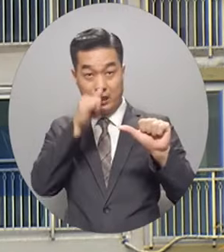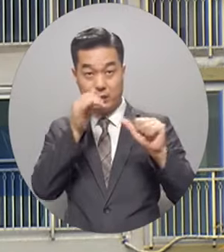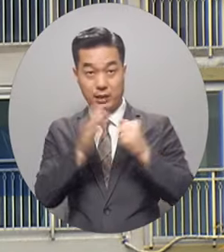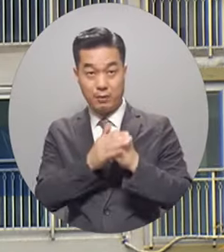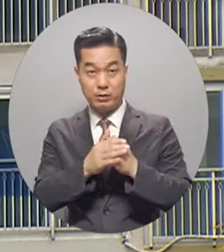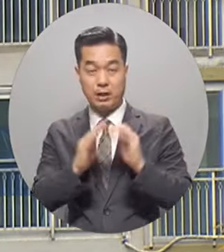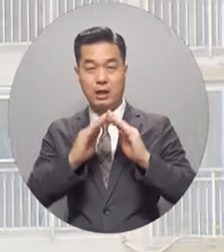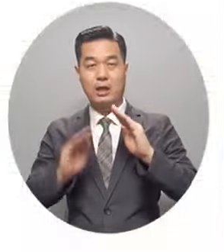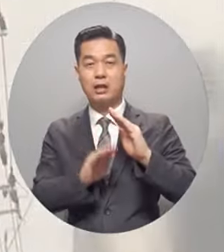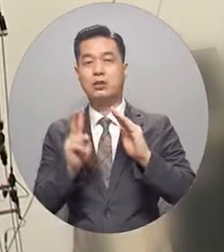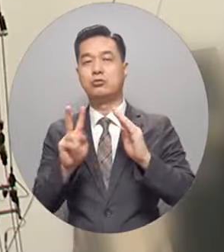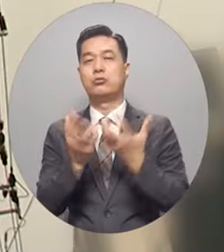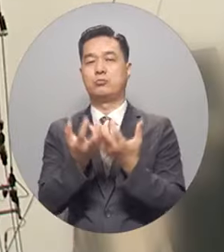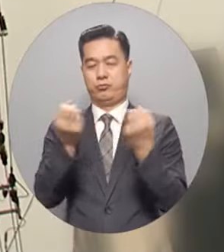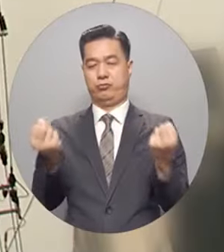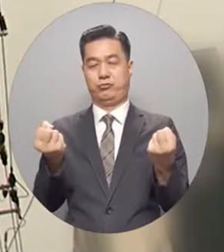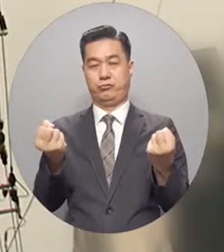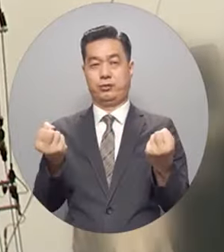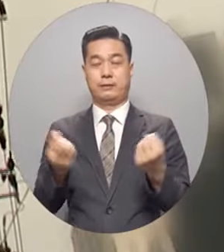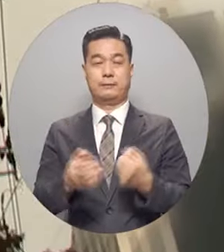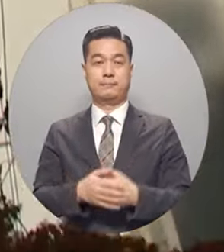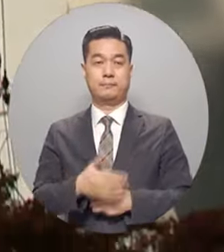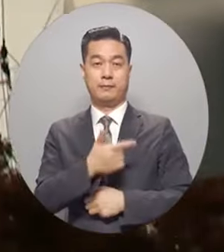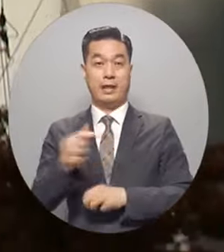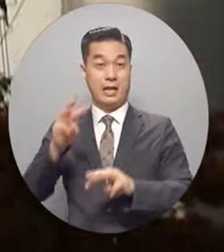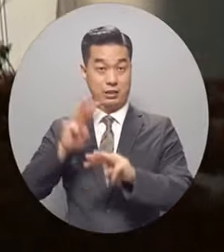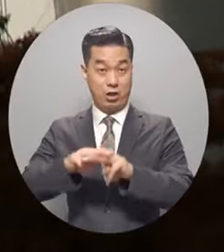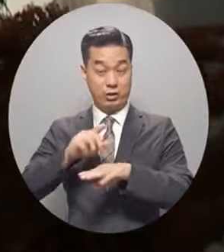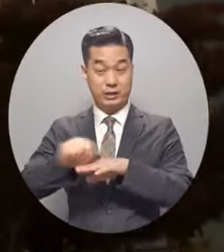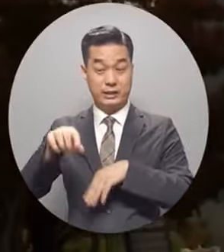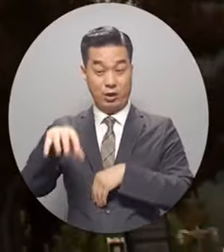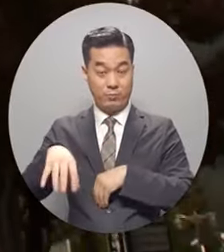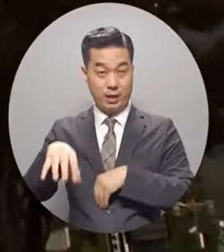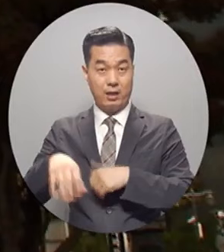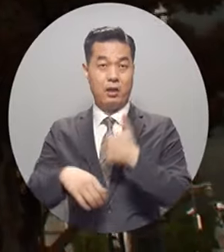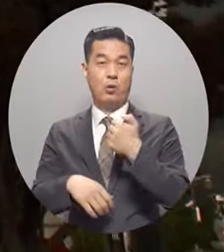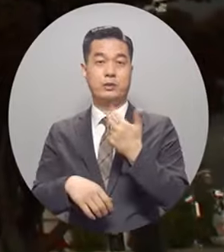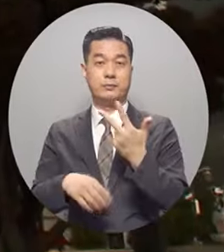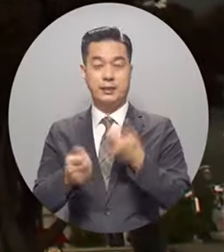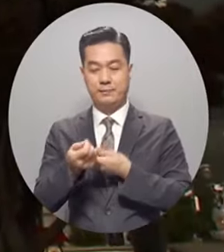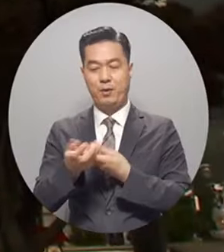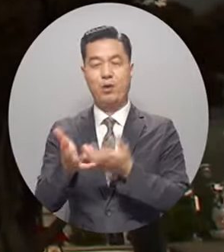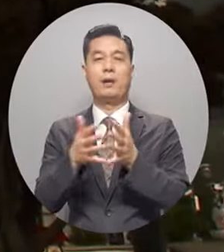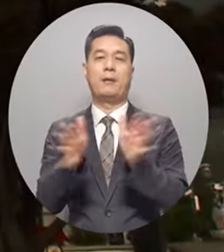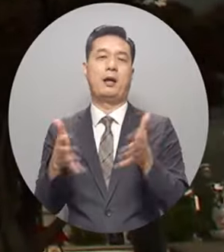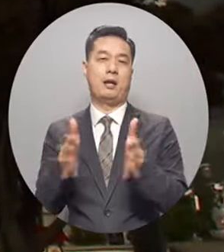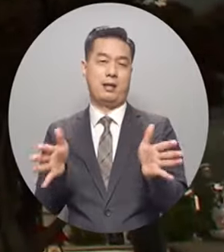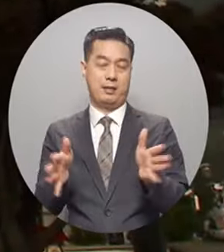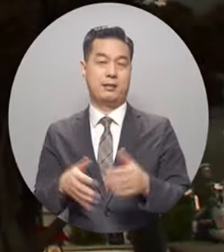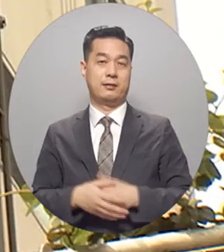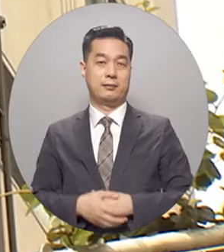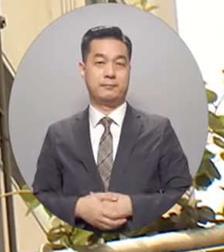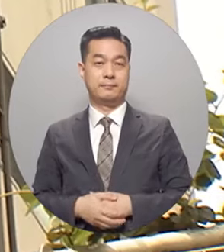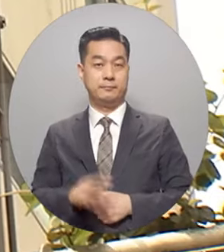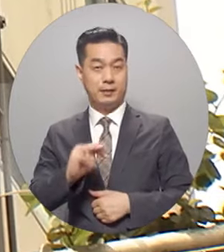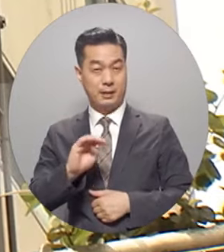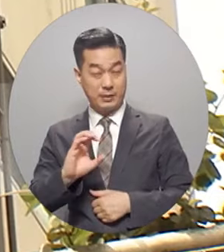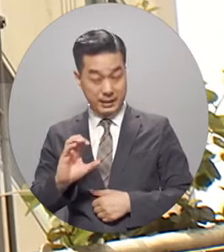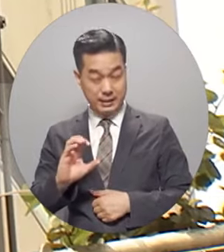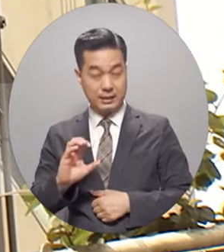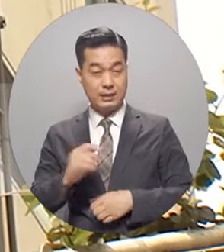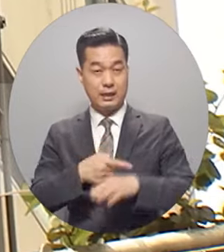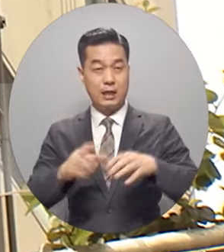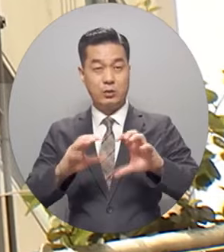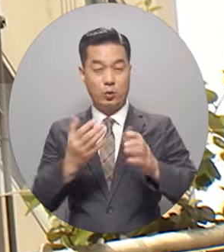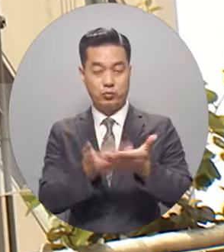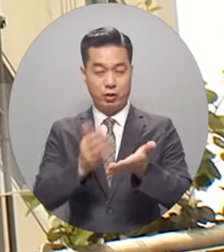구조거든요 대전지검장 관사도 57평형대 아파트였습니다 MBC 조국 혁신당 박은정